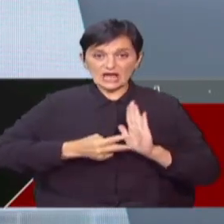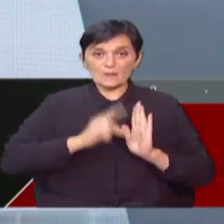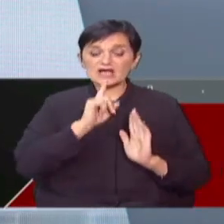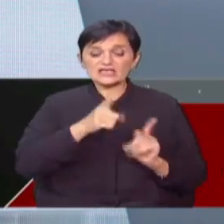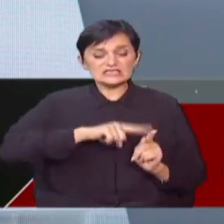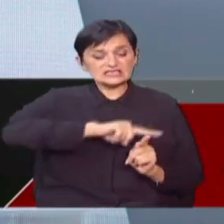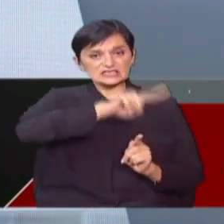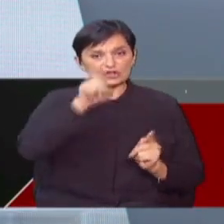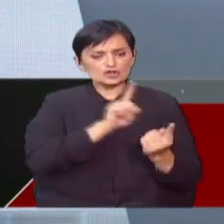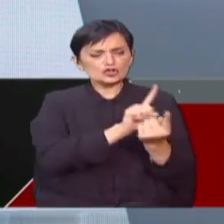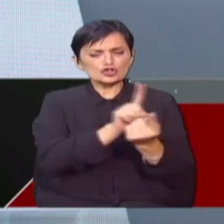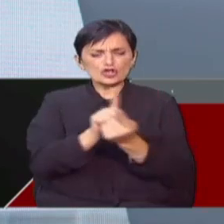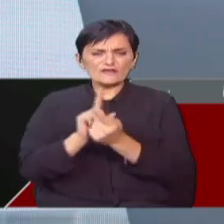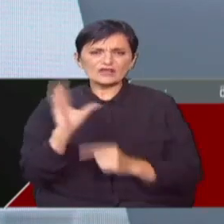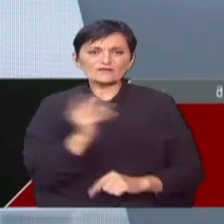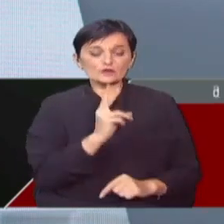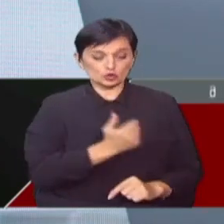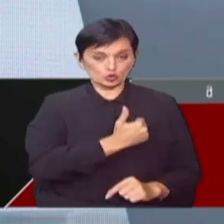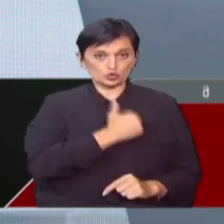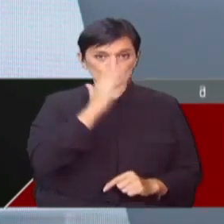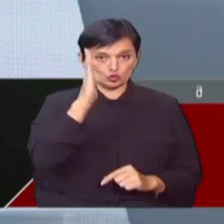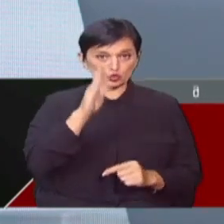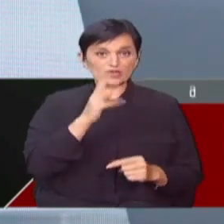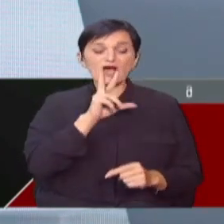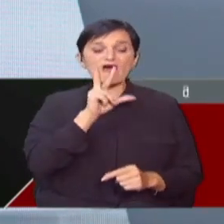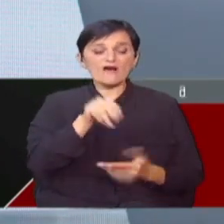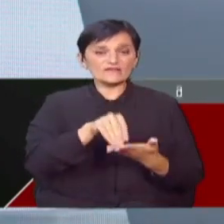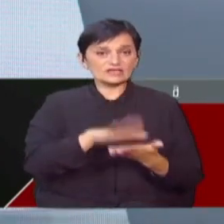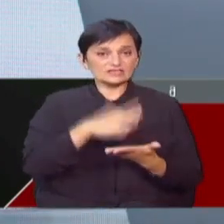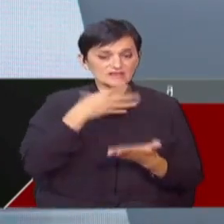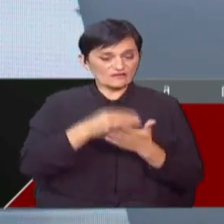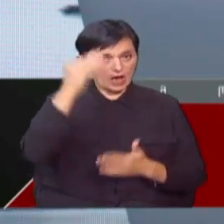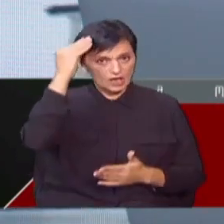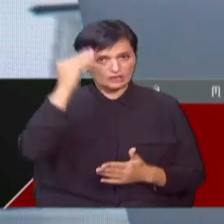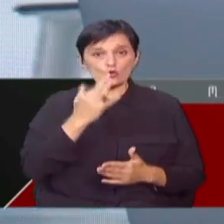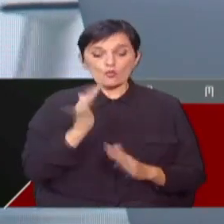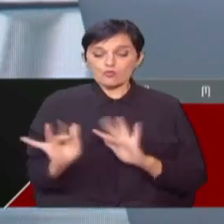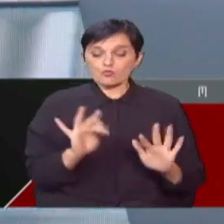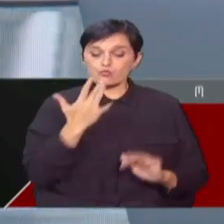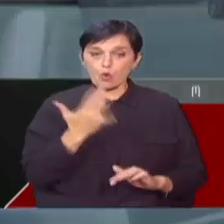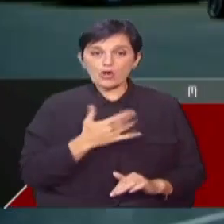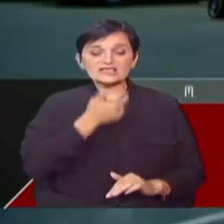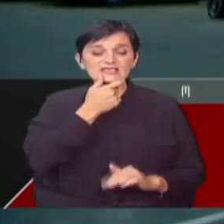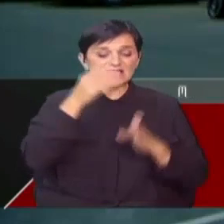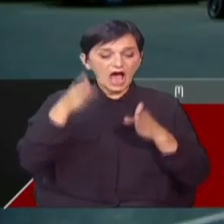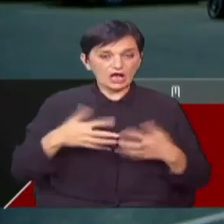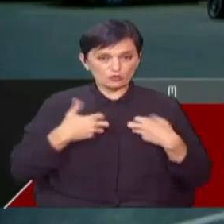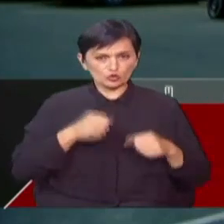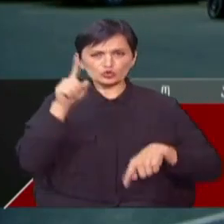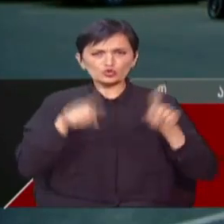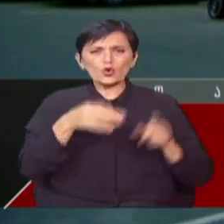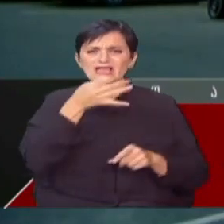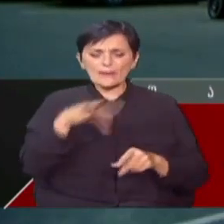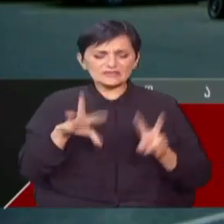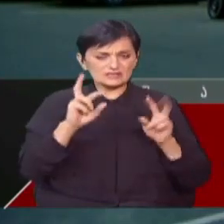წლის განმავლობაში შეხვდეს ყველას, ვისაც სურვილი ექნება დააფიქსიროს საკუთარი აზრი მიმდინარე პოლიტიკურ პროცესებზე, სააკაშვილის ჯანმრთელობაზე და ზოგადად